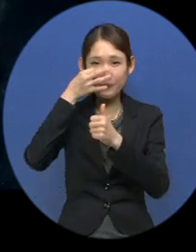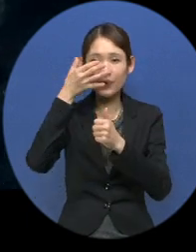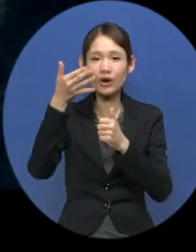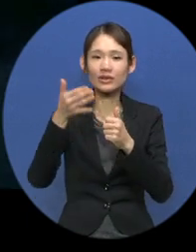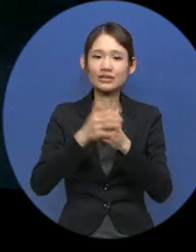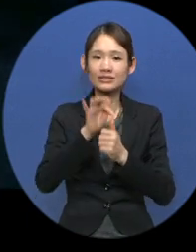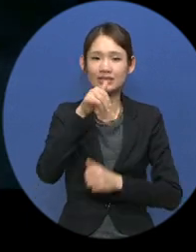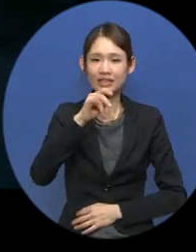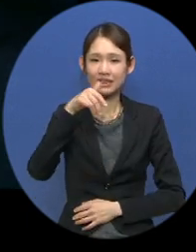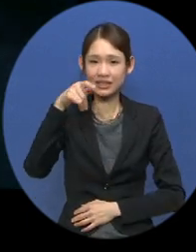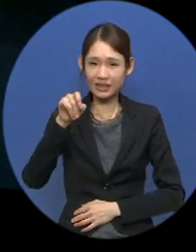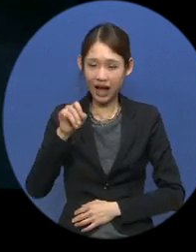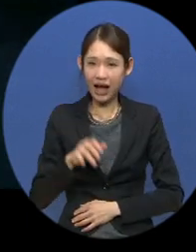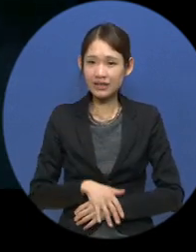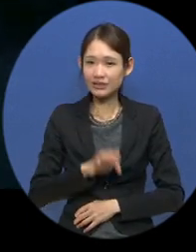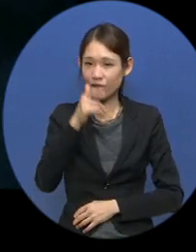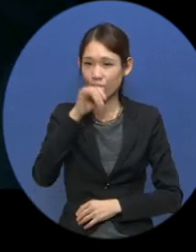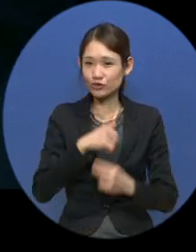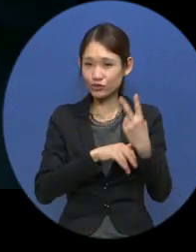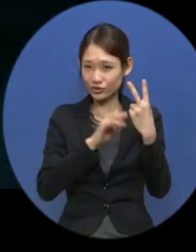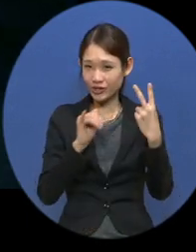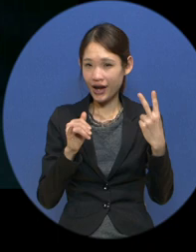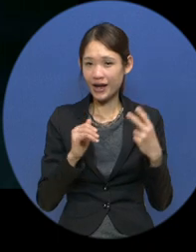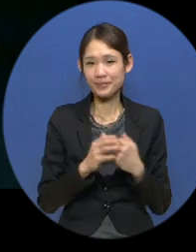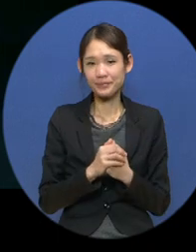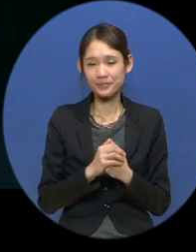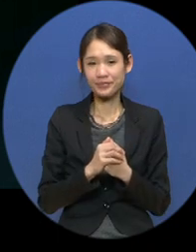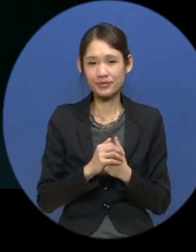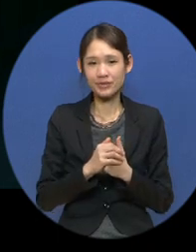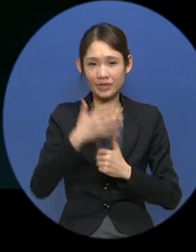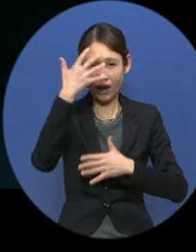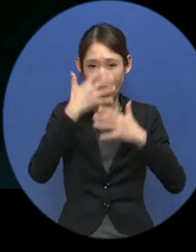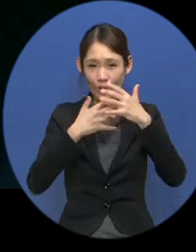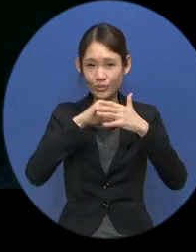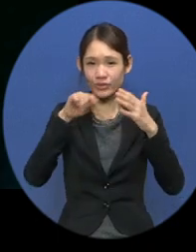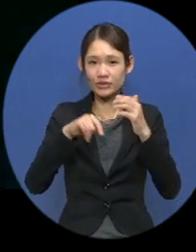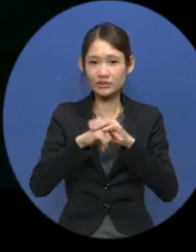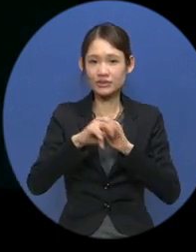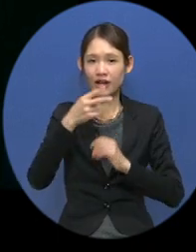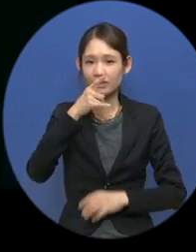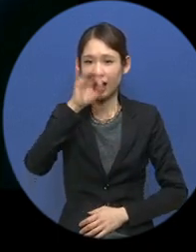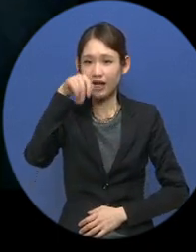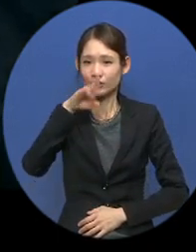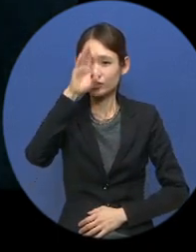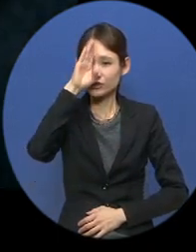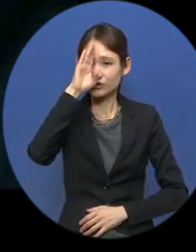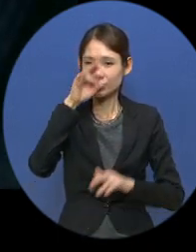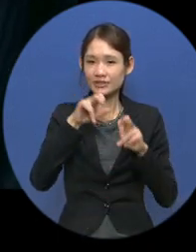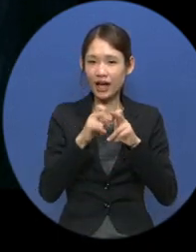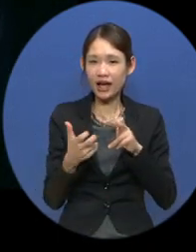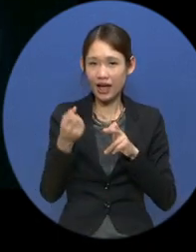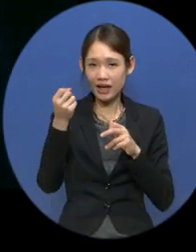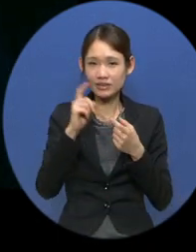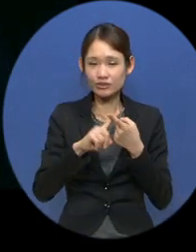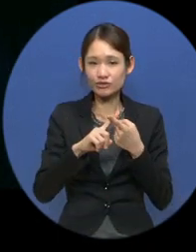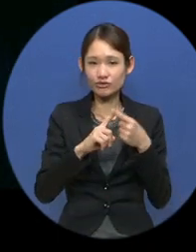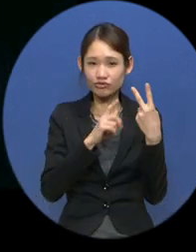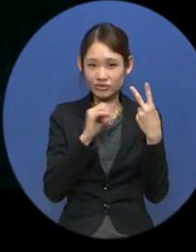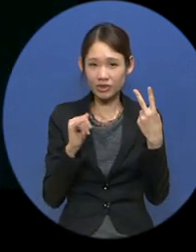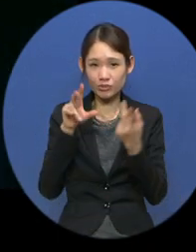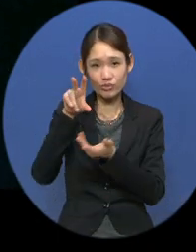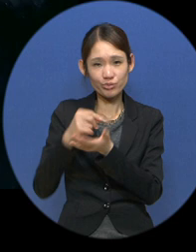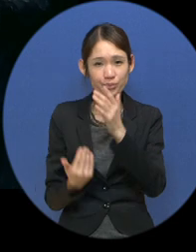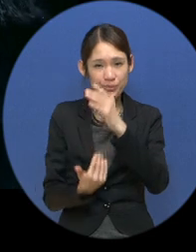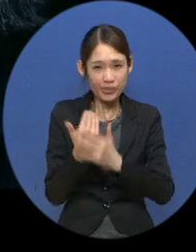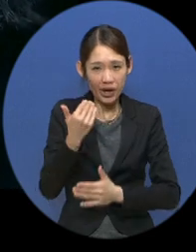있는 희강 씨와 혁준 씨. 작품 안에서 다운 증후군이라는 장애는 두 사람에게 어떤 문제도